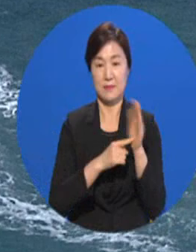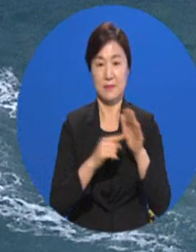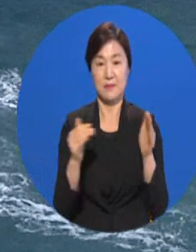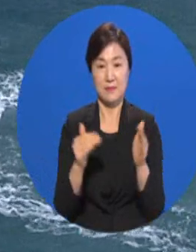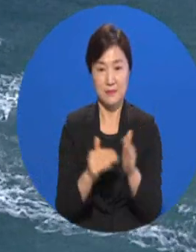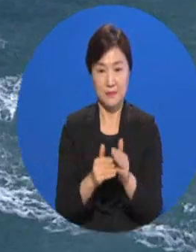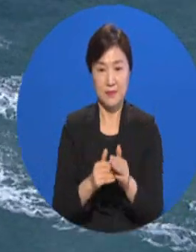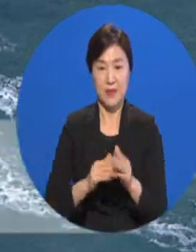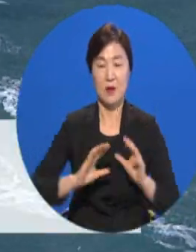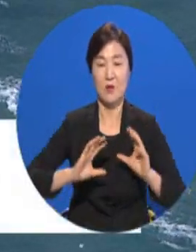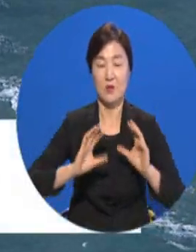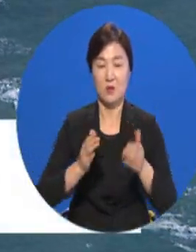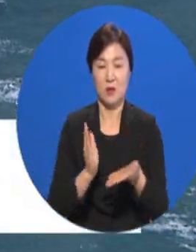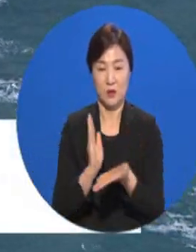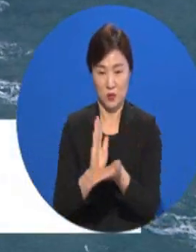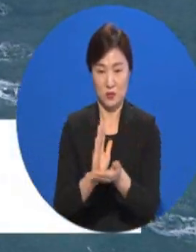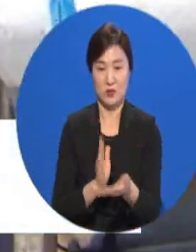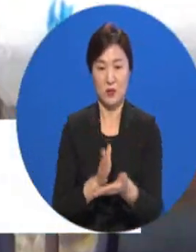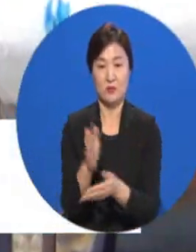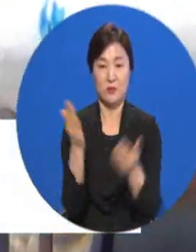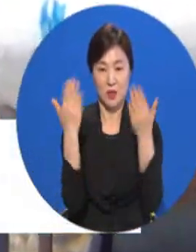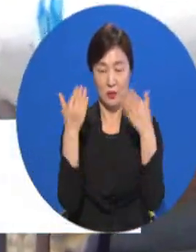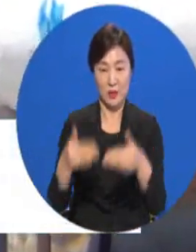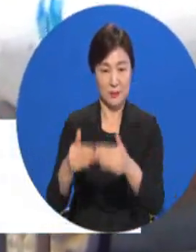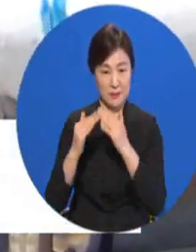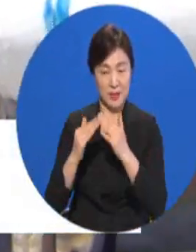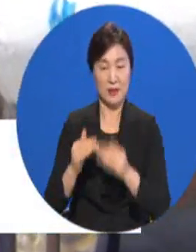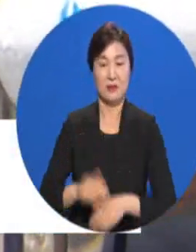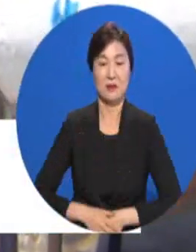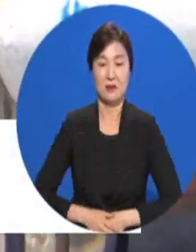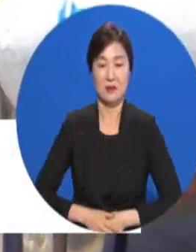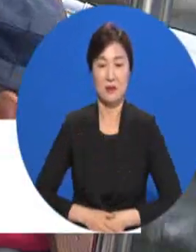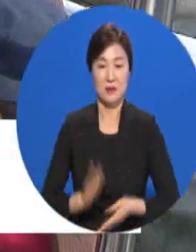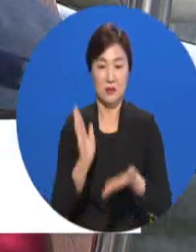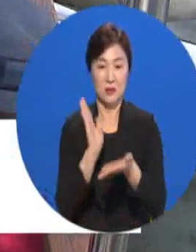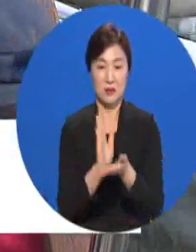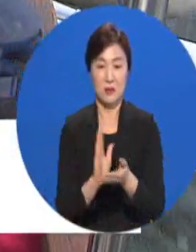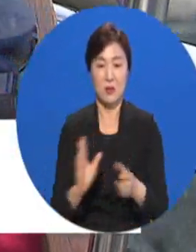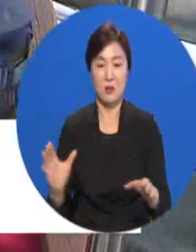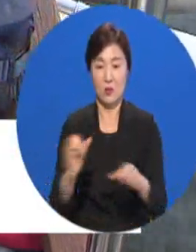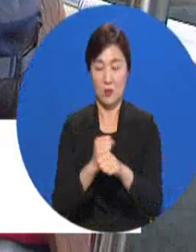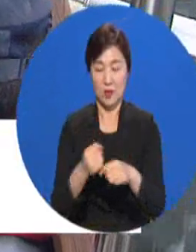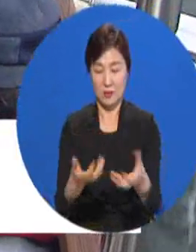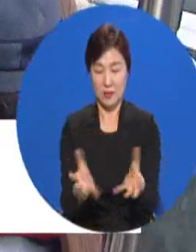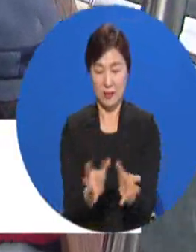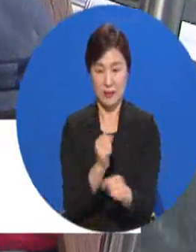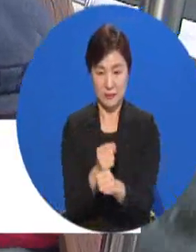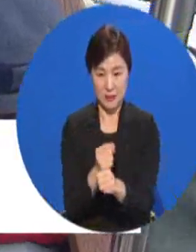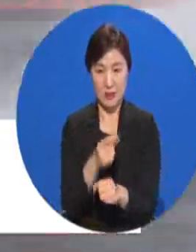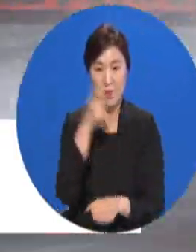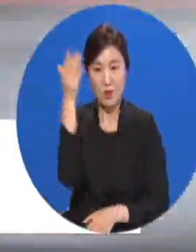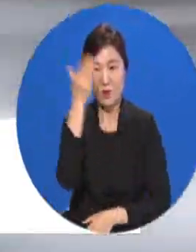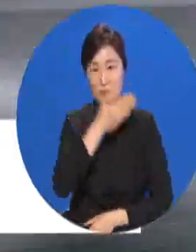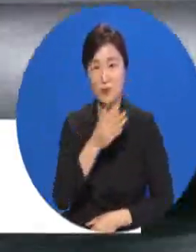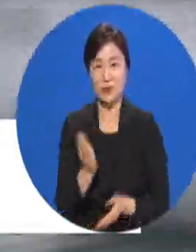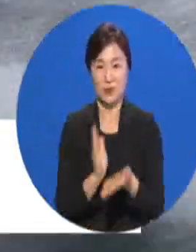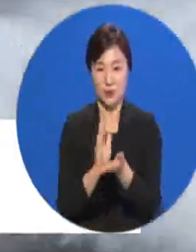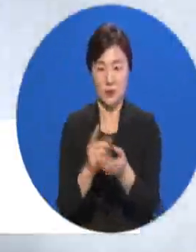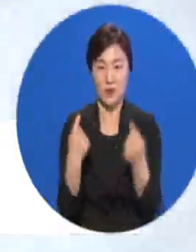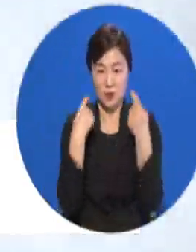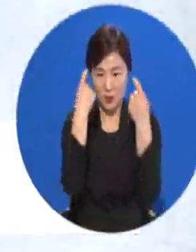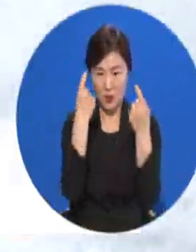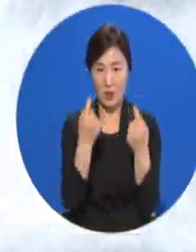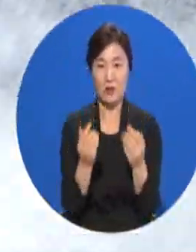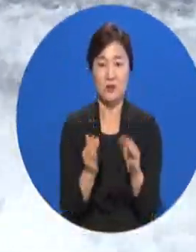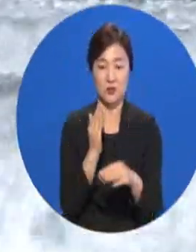함께 국제 요트 전문 학교를 설립하고 요트 레저 장비 복합단지를 조성해 여수를 요트와 해양 관광의